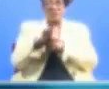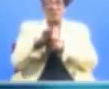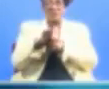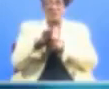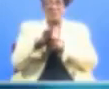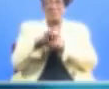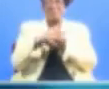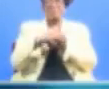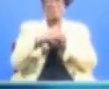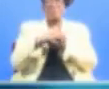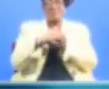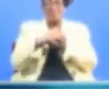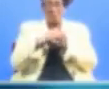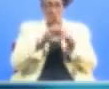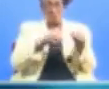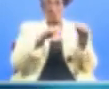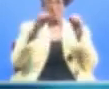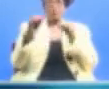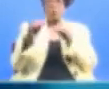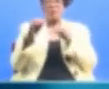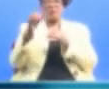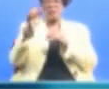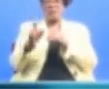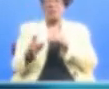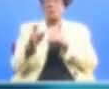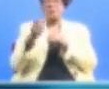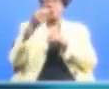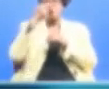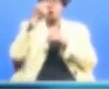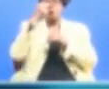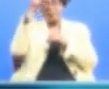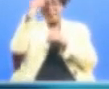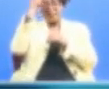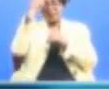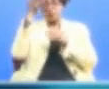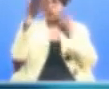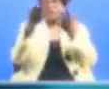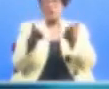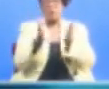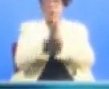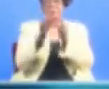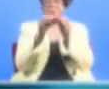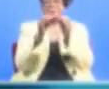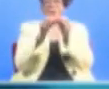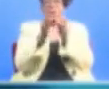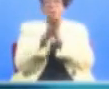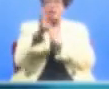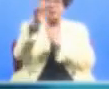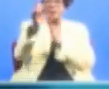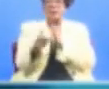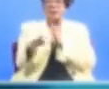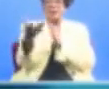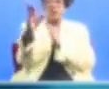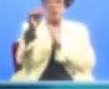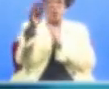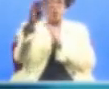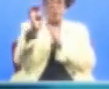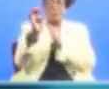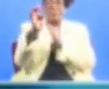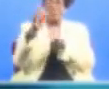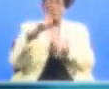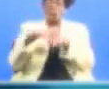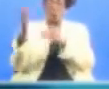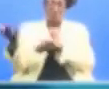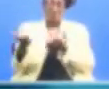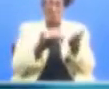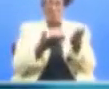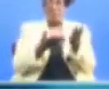kutoka Mombasa sasa teleka Italia Rais William ruto wa jumat tuu amuda Kika cha baraza la waku wa Italia na Afrika mji Roma Rais alipo wa na waziri